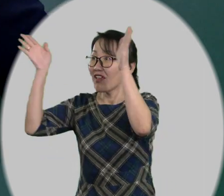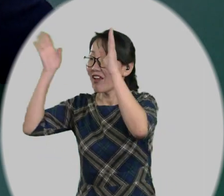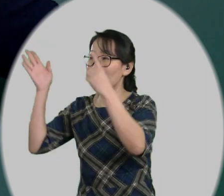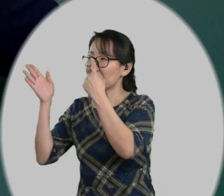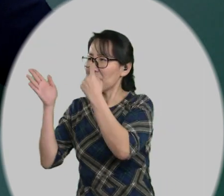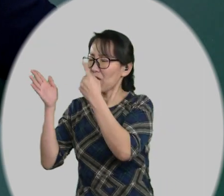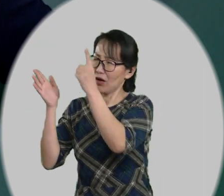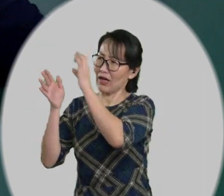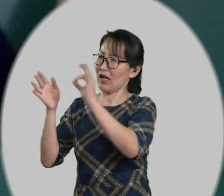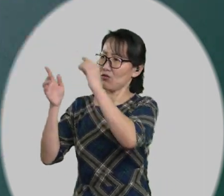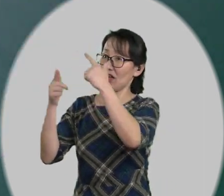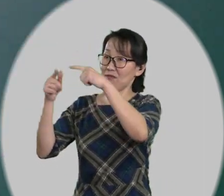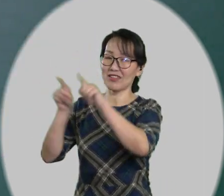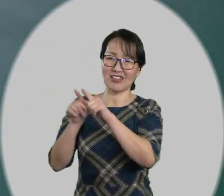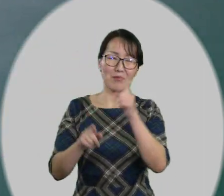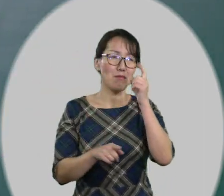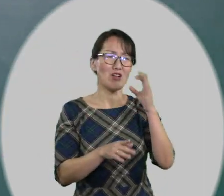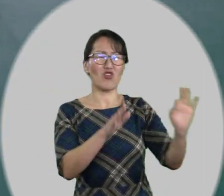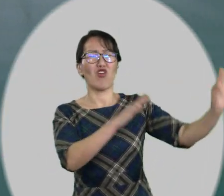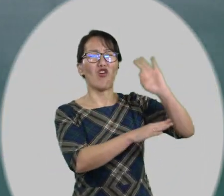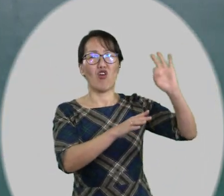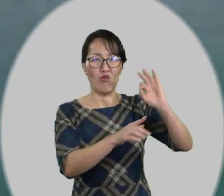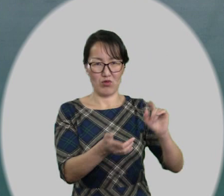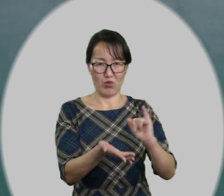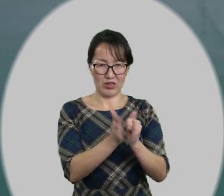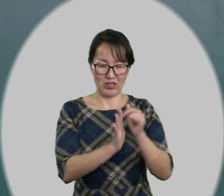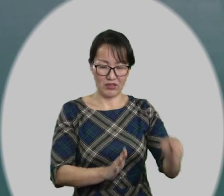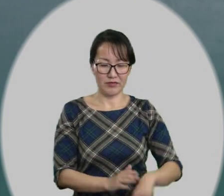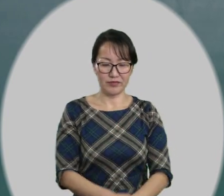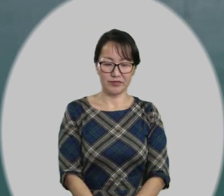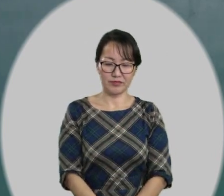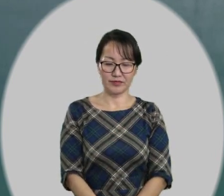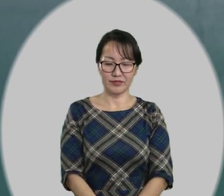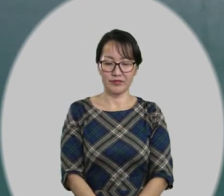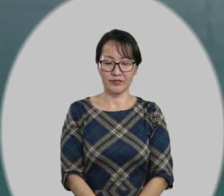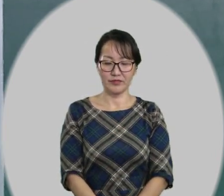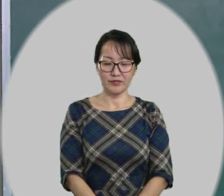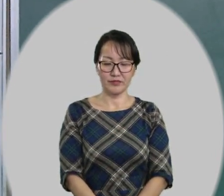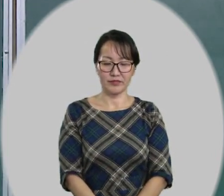гэсэн утгатай. За, дараагийн маань бичиж авах үг болохоор